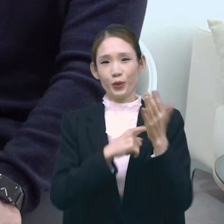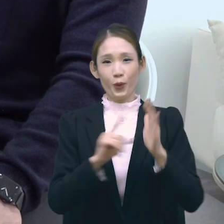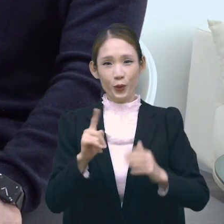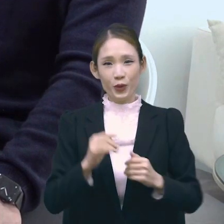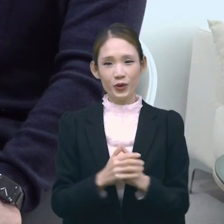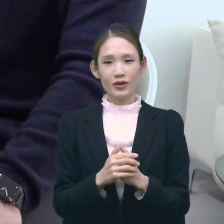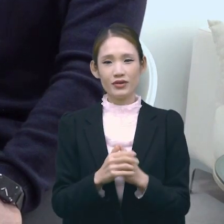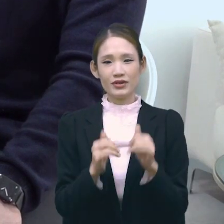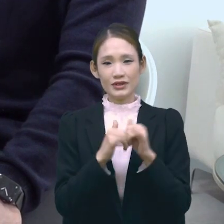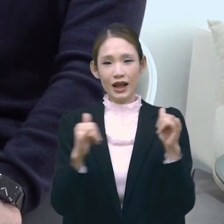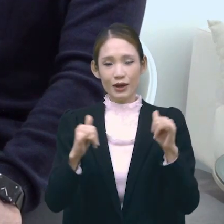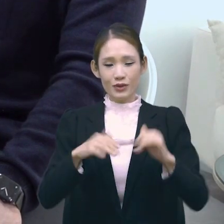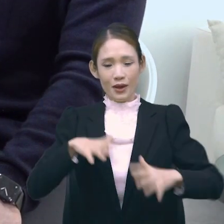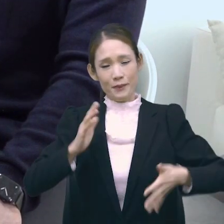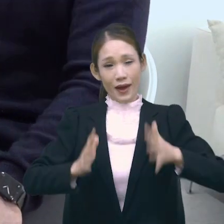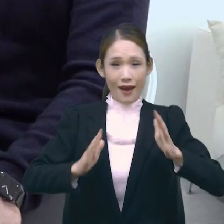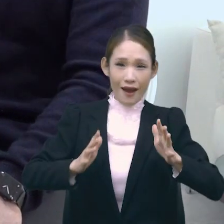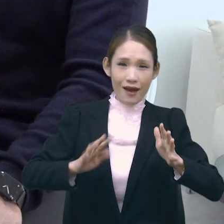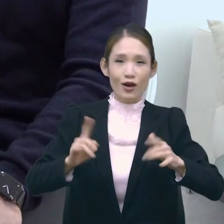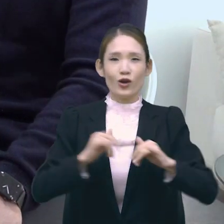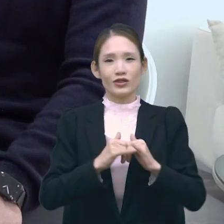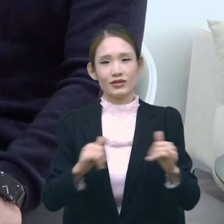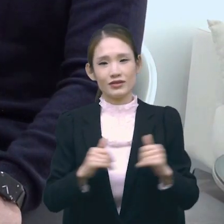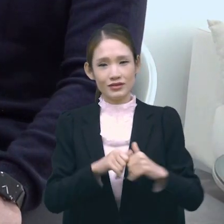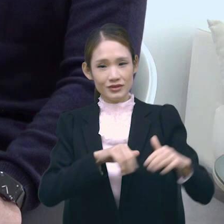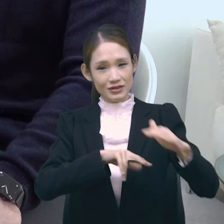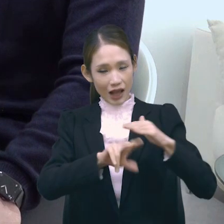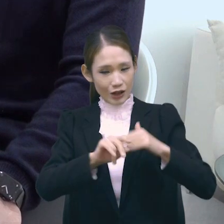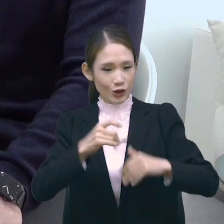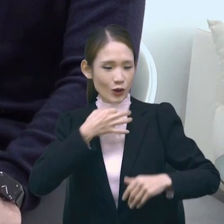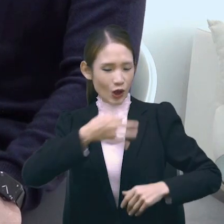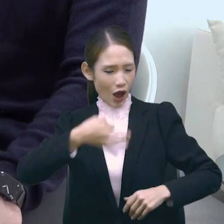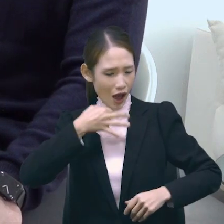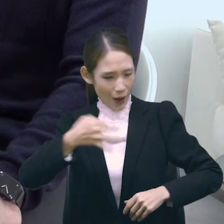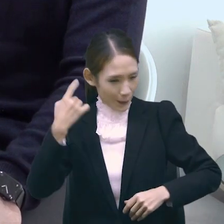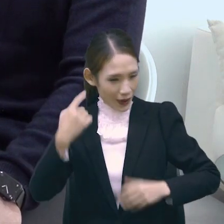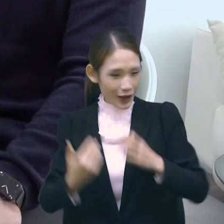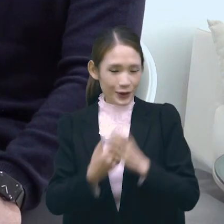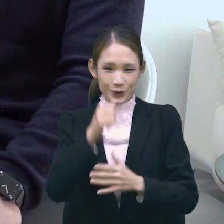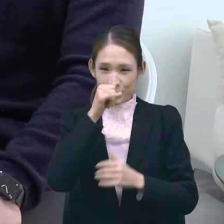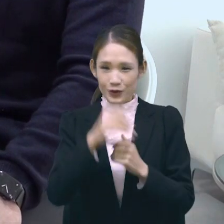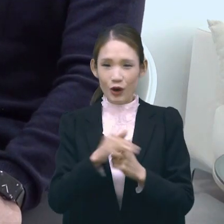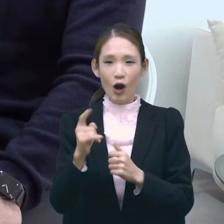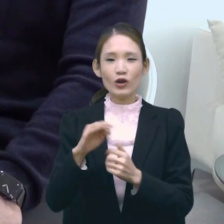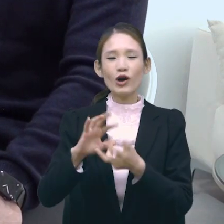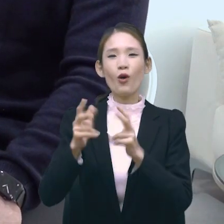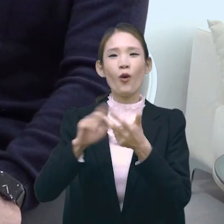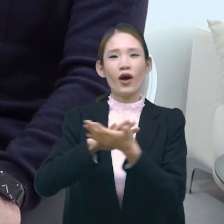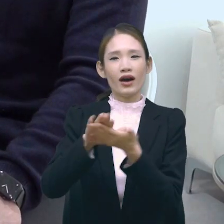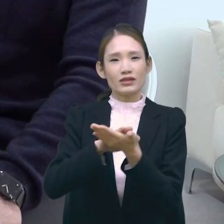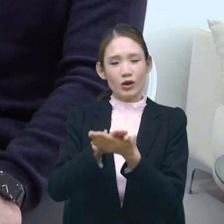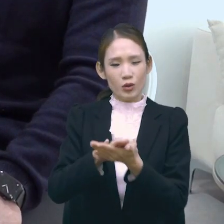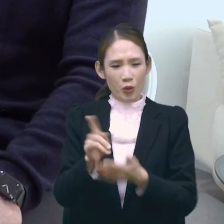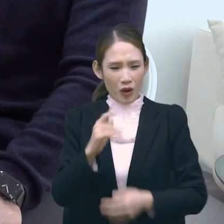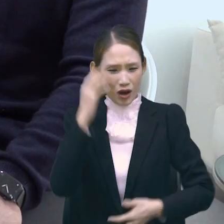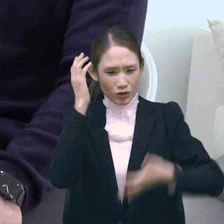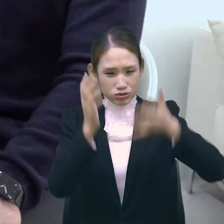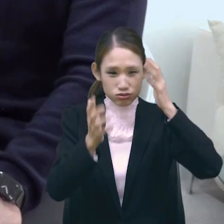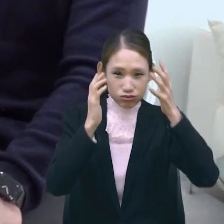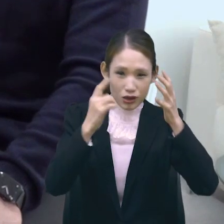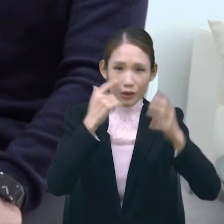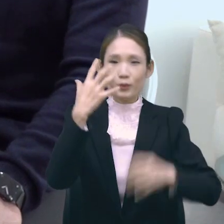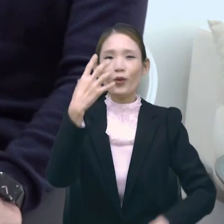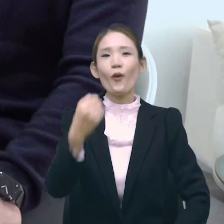표현이야? 그러니까 사람들이 막 뛰어다니고 어떤 사람들은 막 지하철 소리 내고 다니고 한쪽에서는 공 갖고 놀고 있고 엄청 무질서해